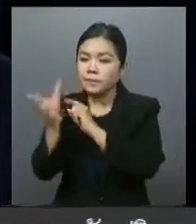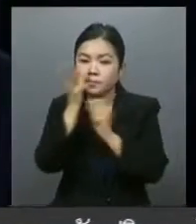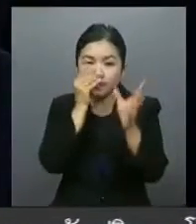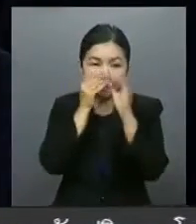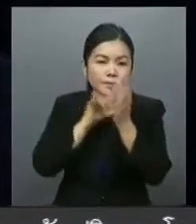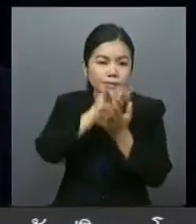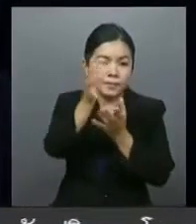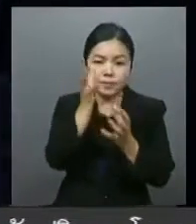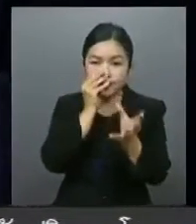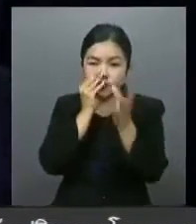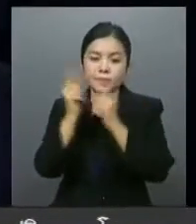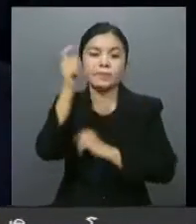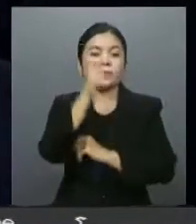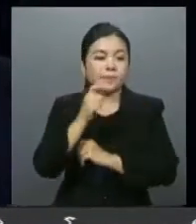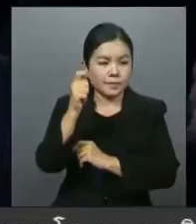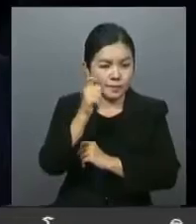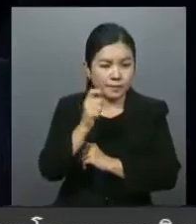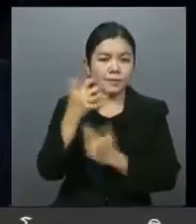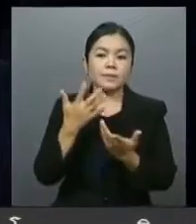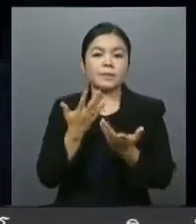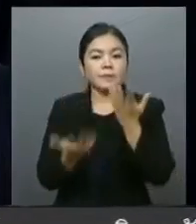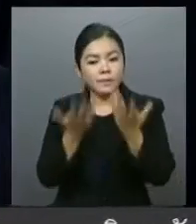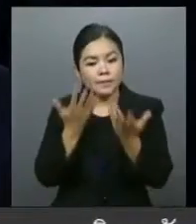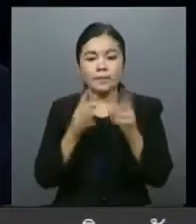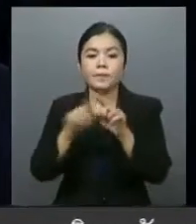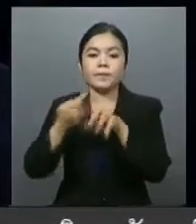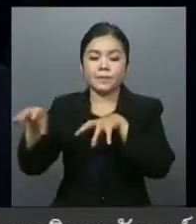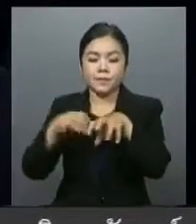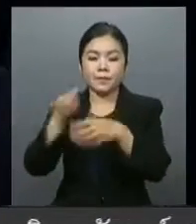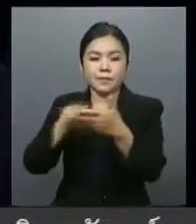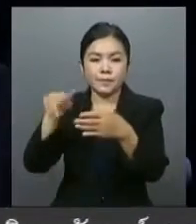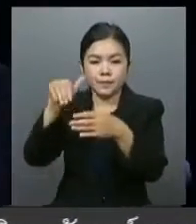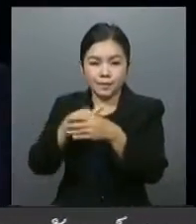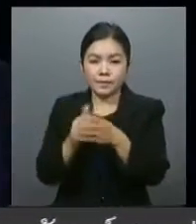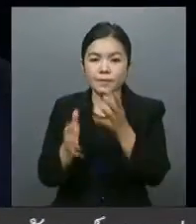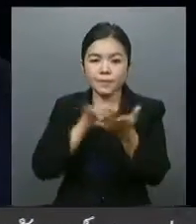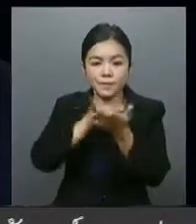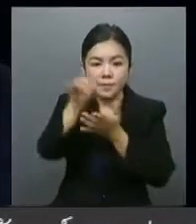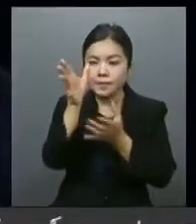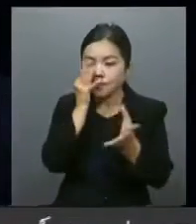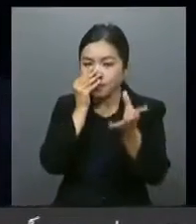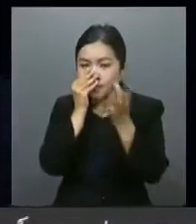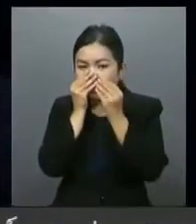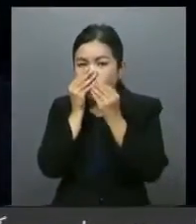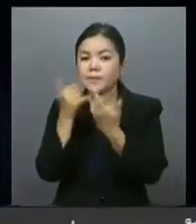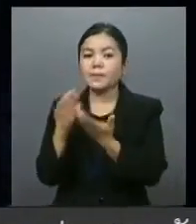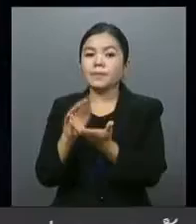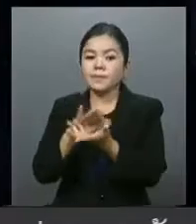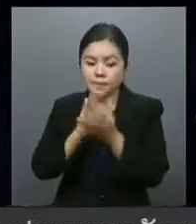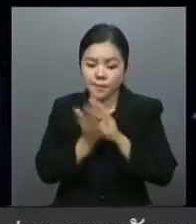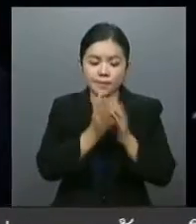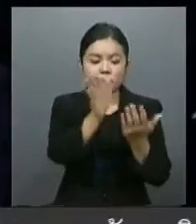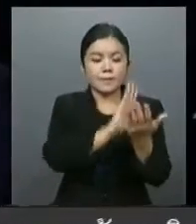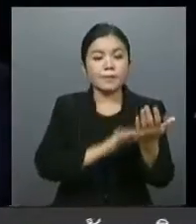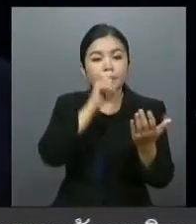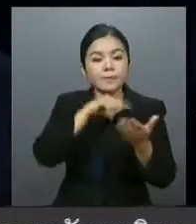ๆที่ในเอเชียหรือที่เขามีจัดการเลือกตั้งเพื่อให้นักศึกษาได้ไปดูแล้วมาเปรียบเทียบแล้วมาปรับปรุงแก้